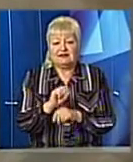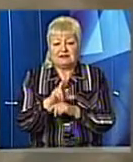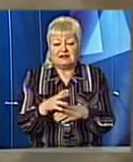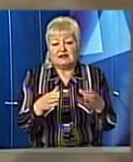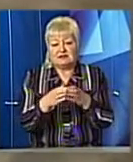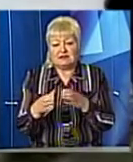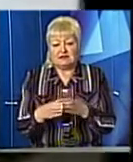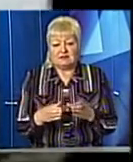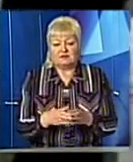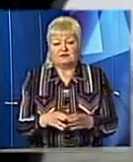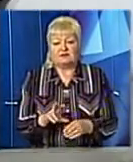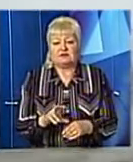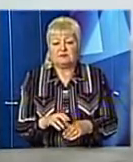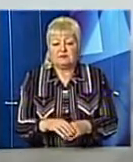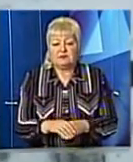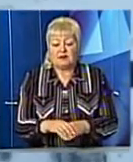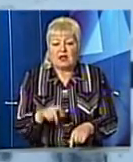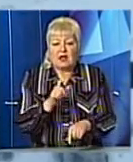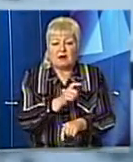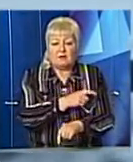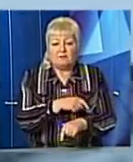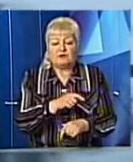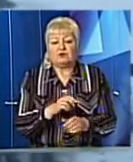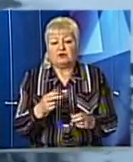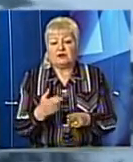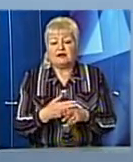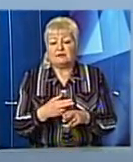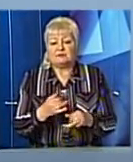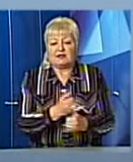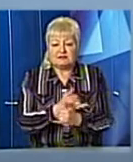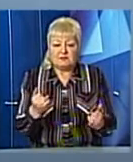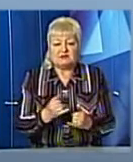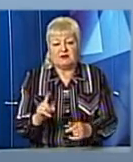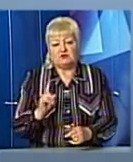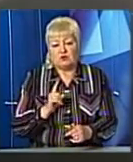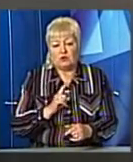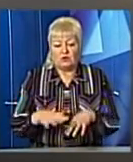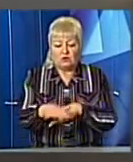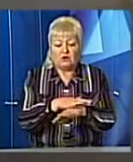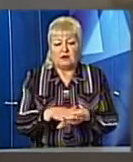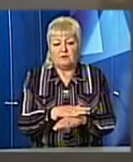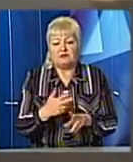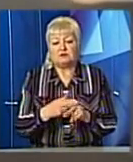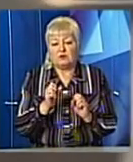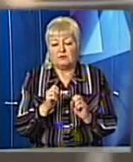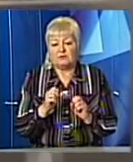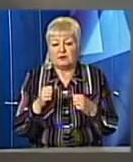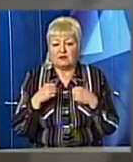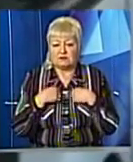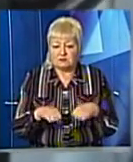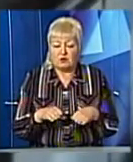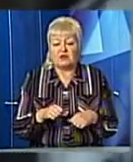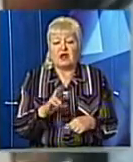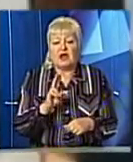3 стаціонарних пости. Патрульні Львова забезпечують охорону громадського порядку також на митних постах Львівщини –